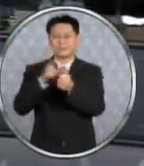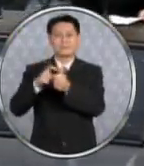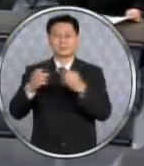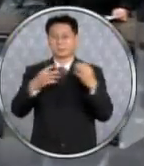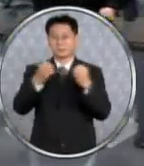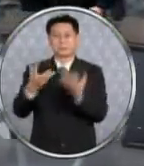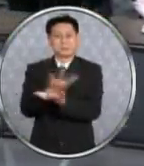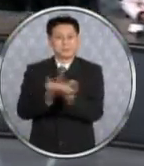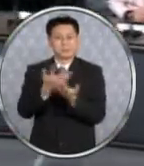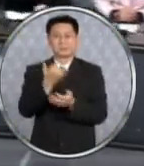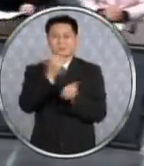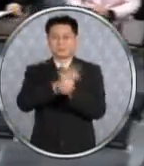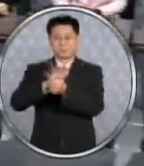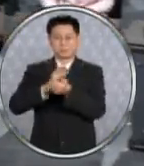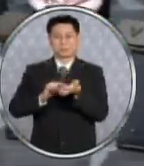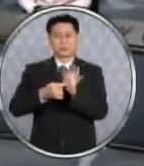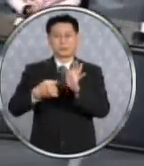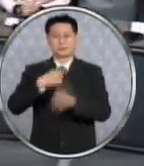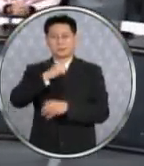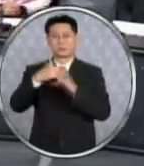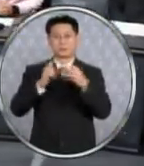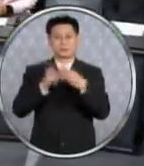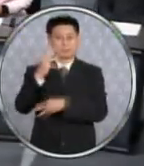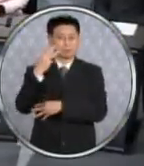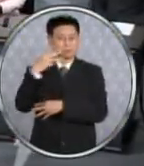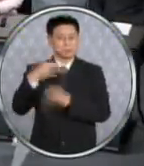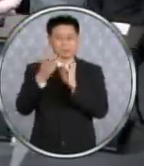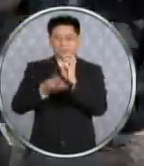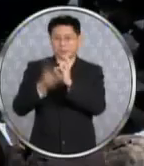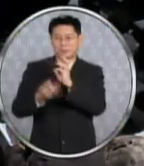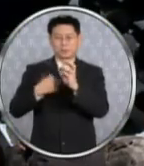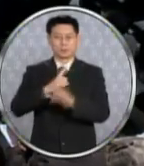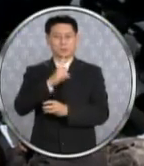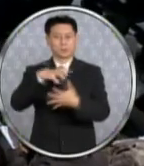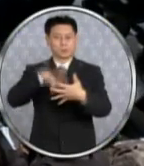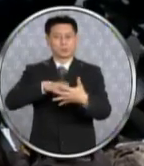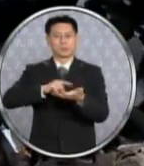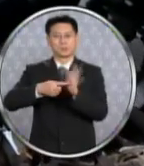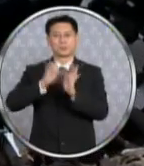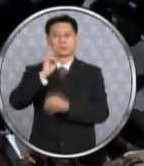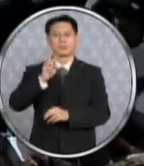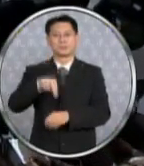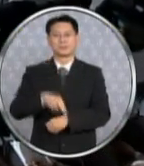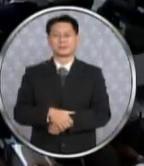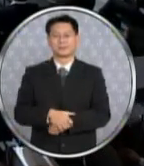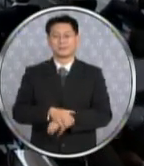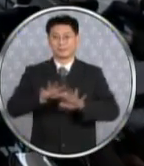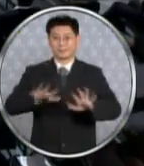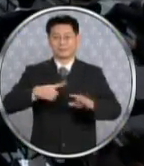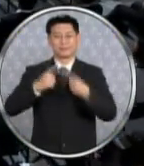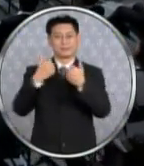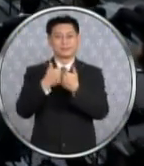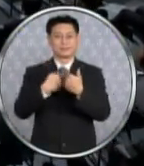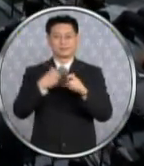话，我们期待能为各位展现出台湾民主政治更细致与丰富的内涵。这场辩论会